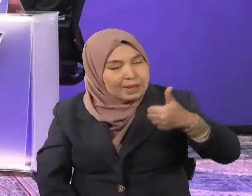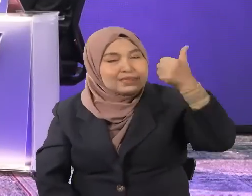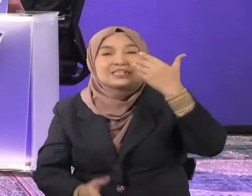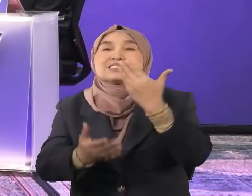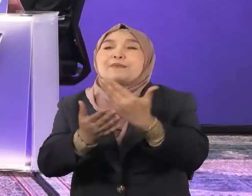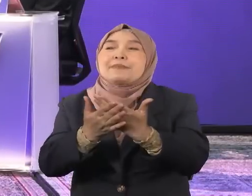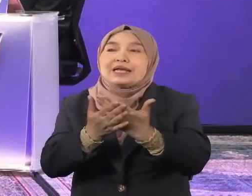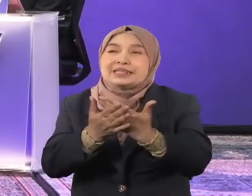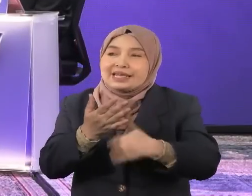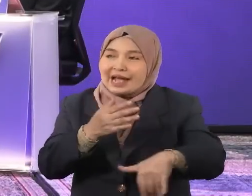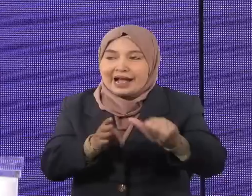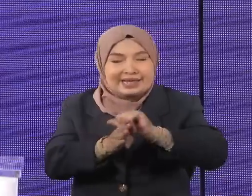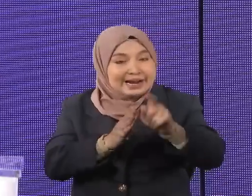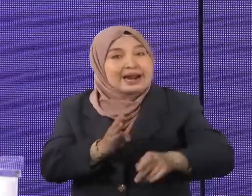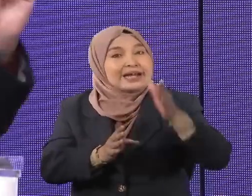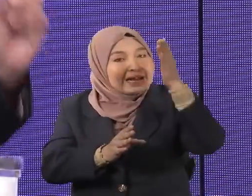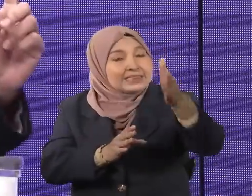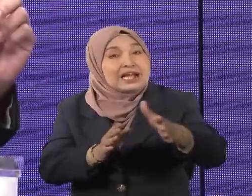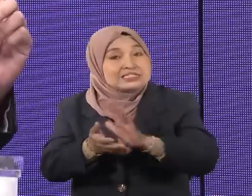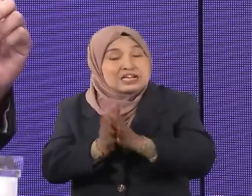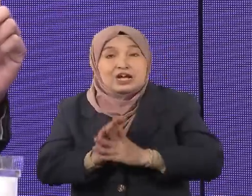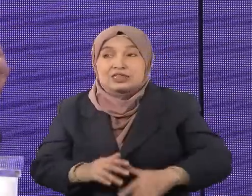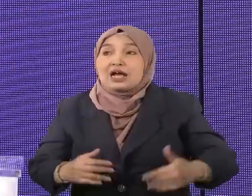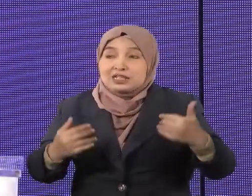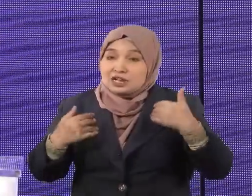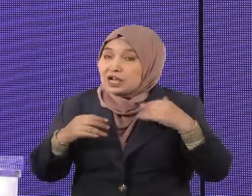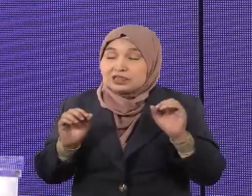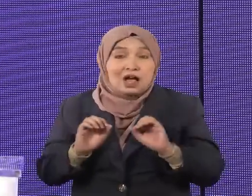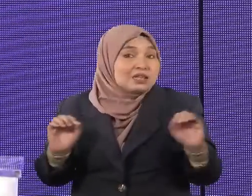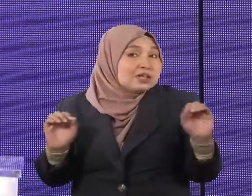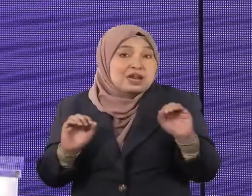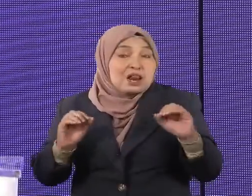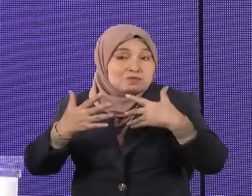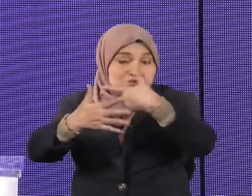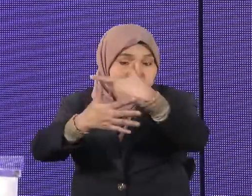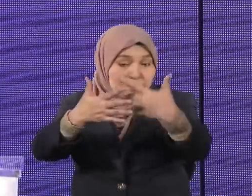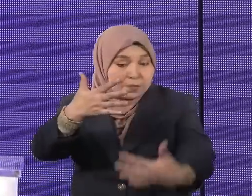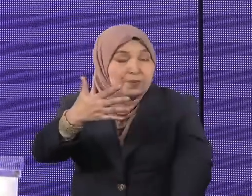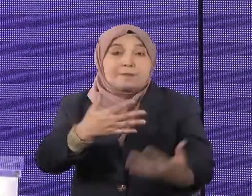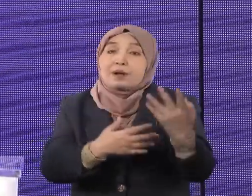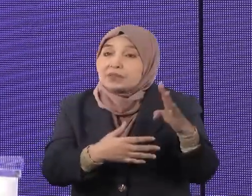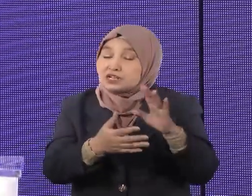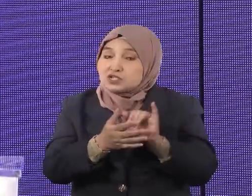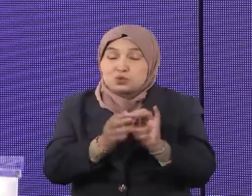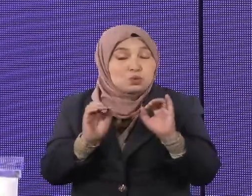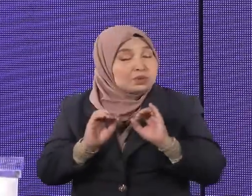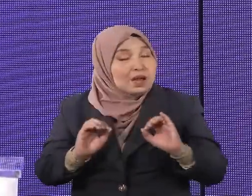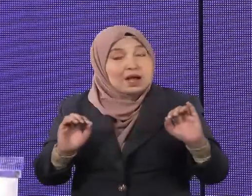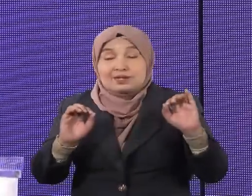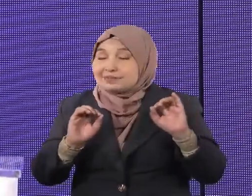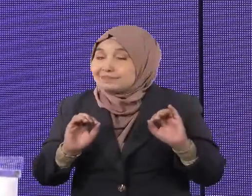sampai di akhirat nanti. Tetapi ada yang satu plus, Ustaz. Yeah. Yang tak ada dalam senarai 14 itu,